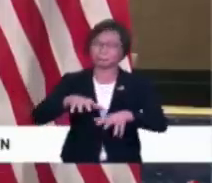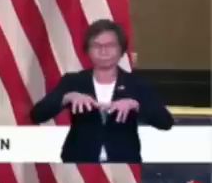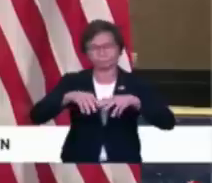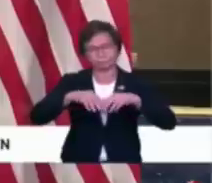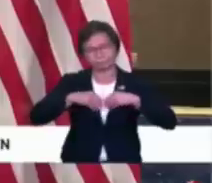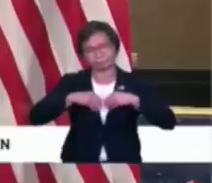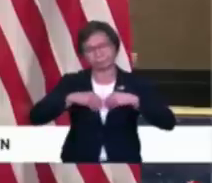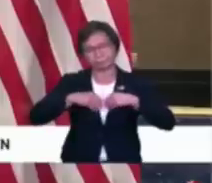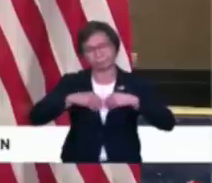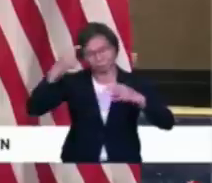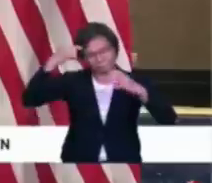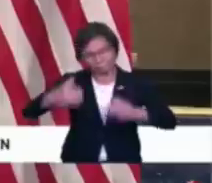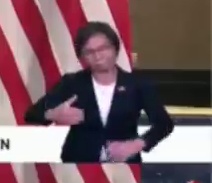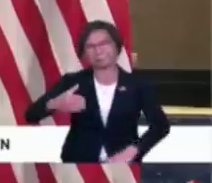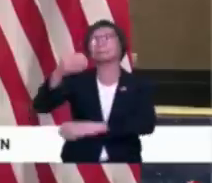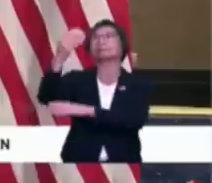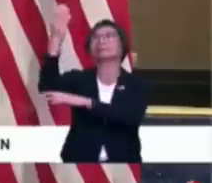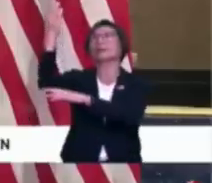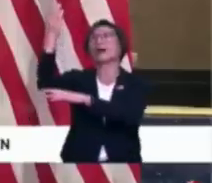ketentuan Ilahi